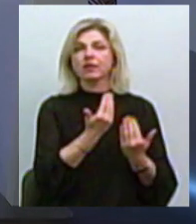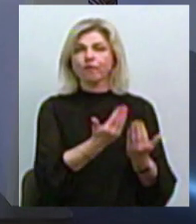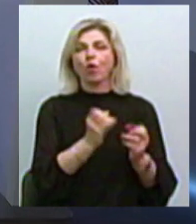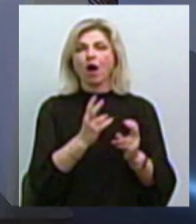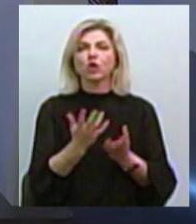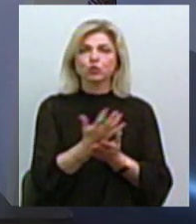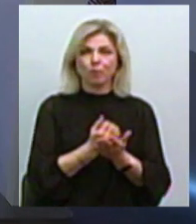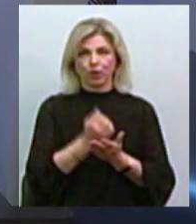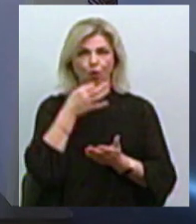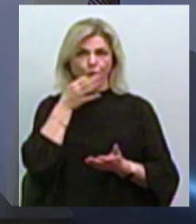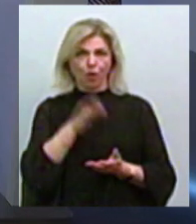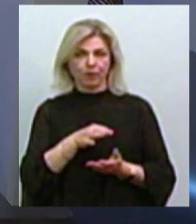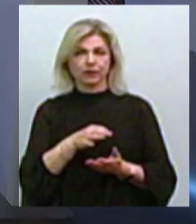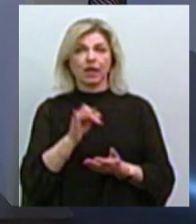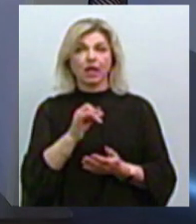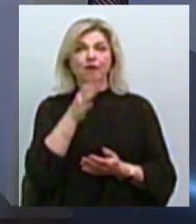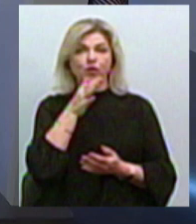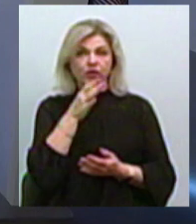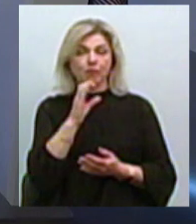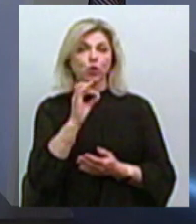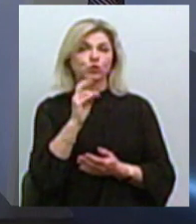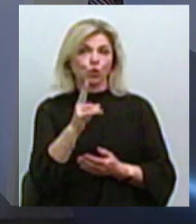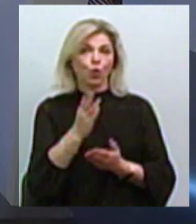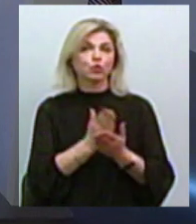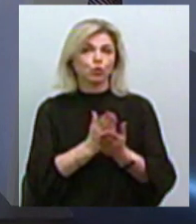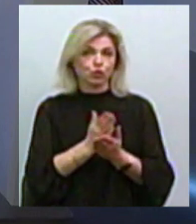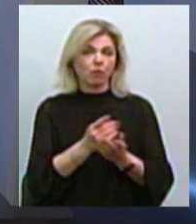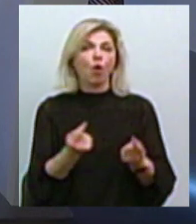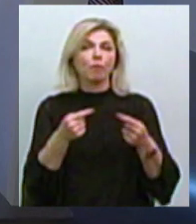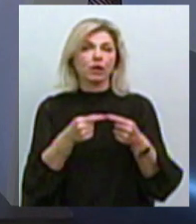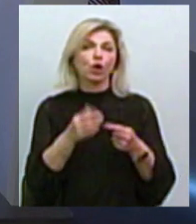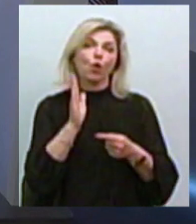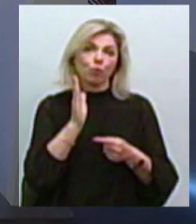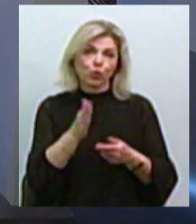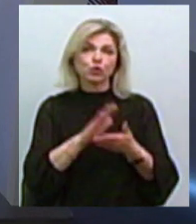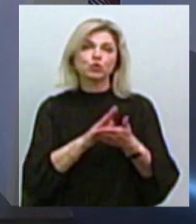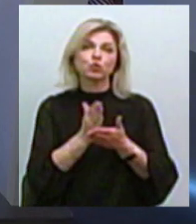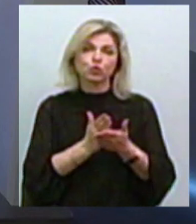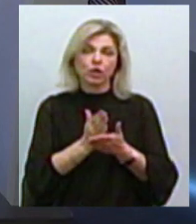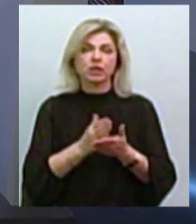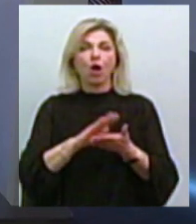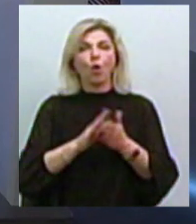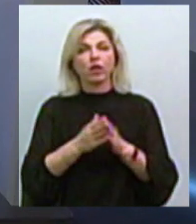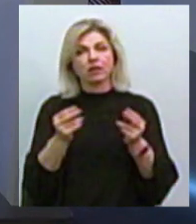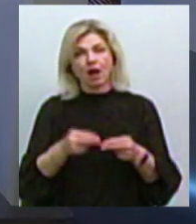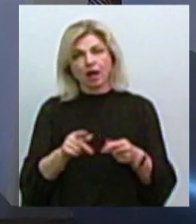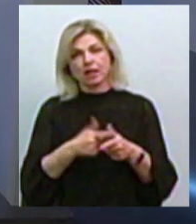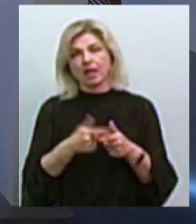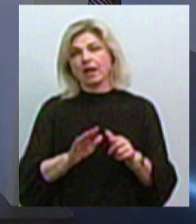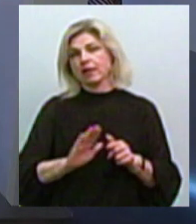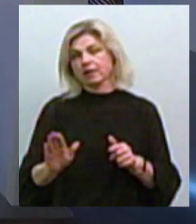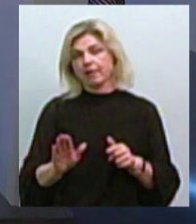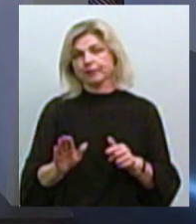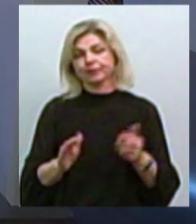він може вже під час проходження строкової військової служби визначитися, чи буде він служити за контрактом, продовжувати службу за контрактом, чи ні. А як часто